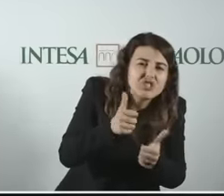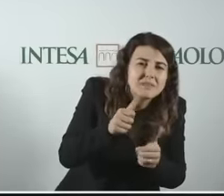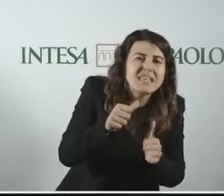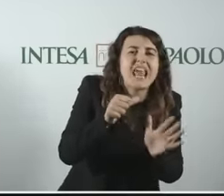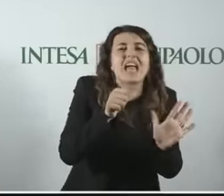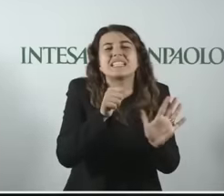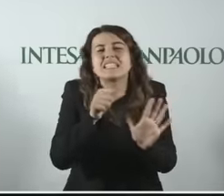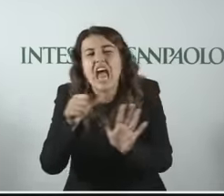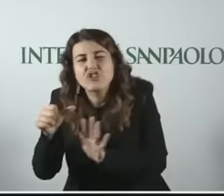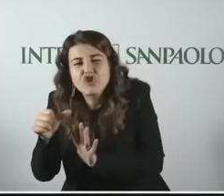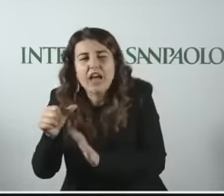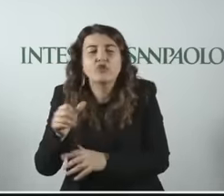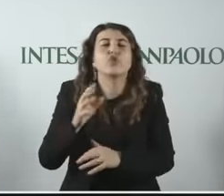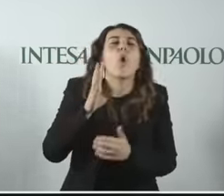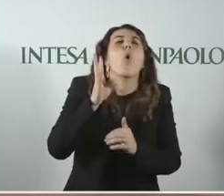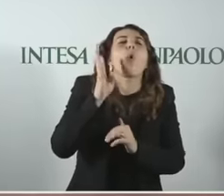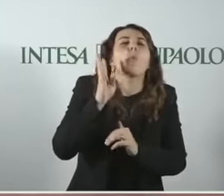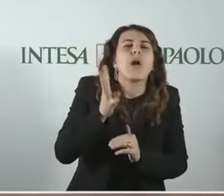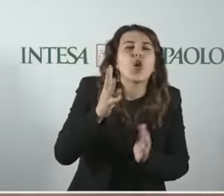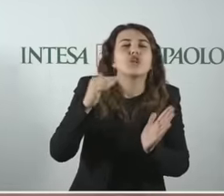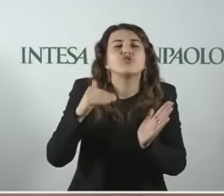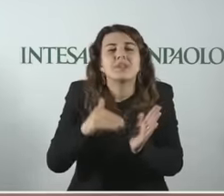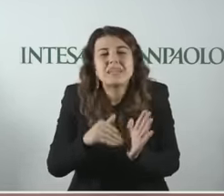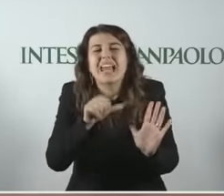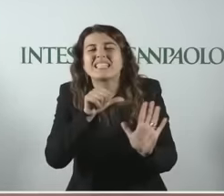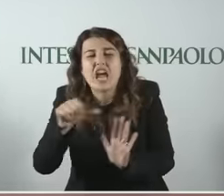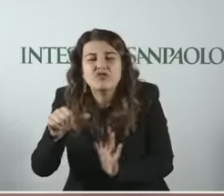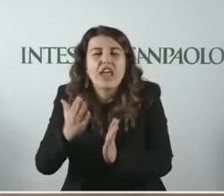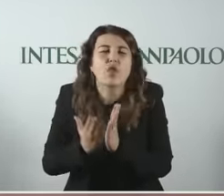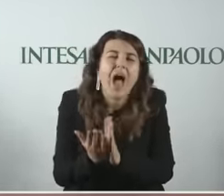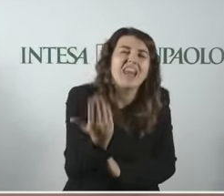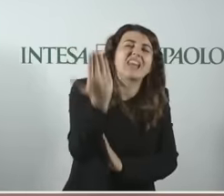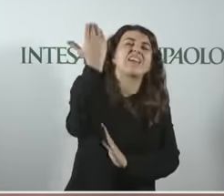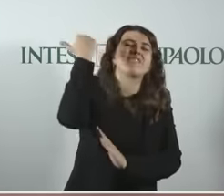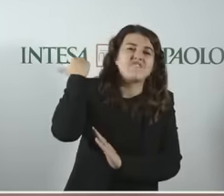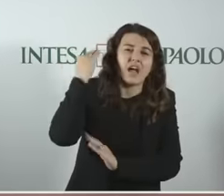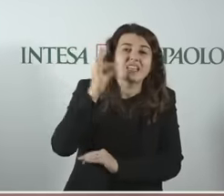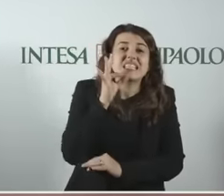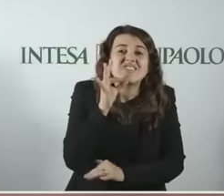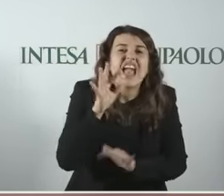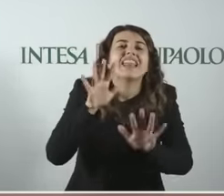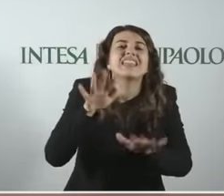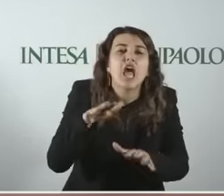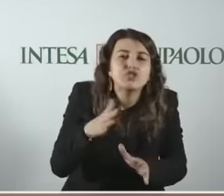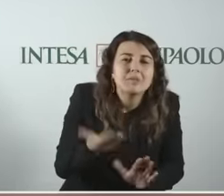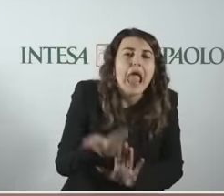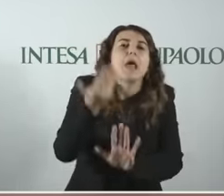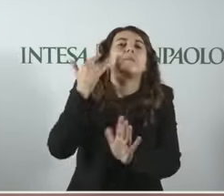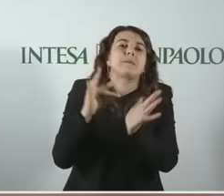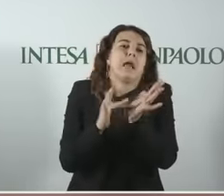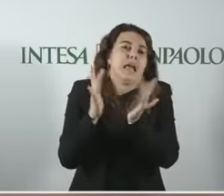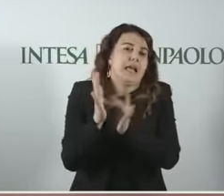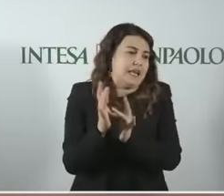e 14.600 anni fa quindi siamo 10.000 anni prima di Cristo come minimo e